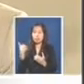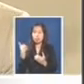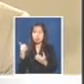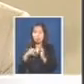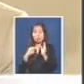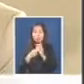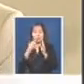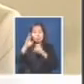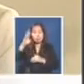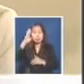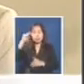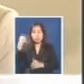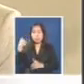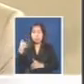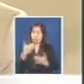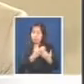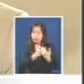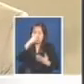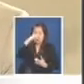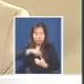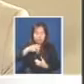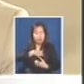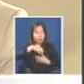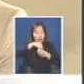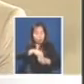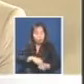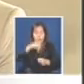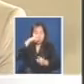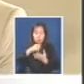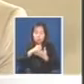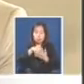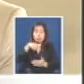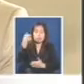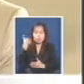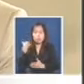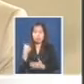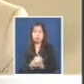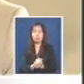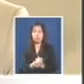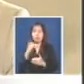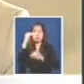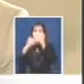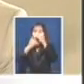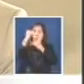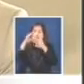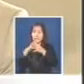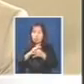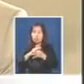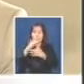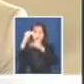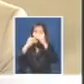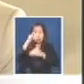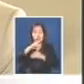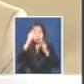จในประเทศไทยแล้วก็รวมถึงเรียกว่าพนักงานหรือคนงานของคนไทยเป็นคน